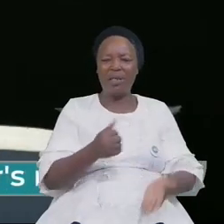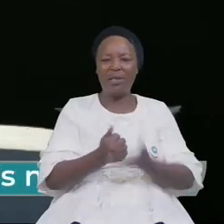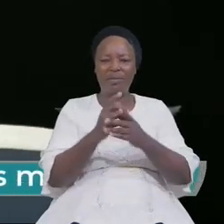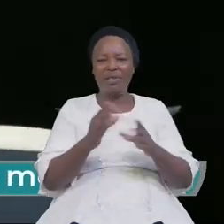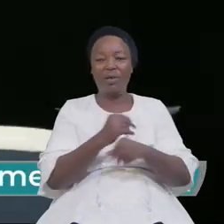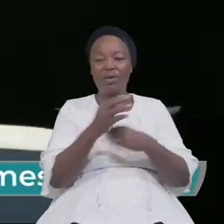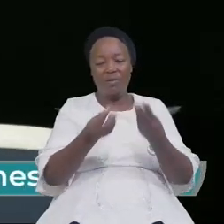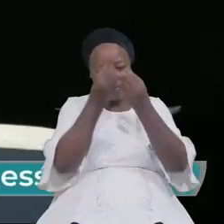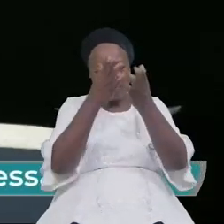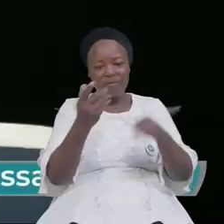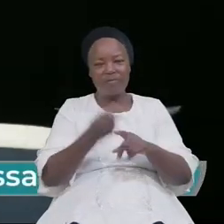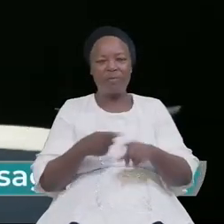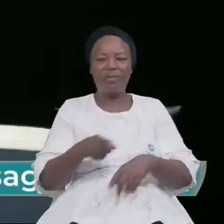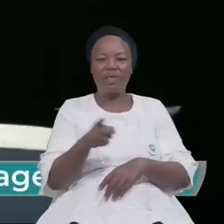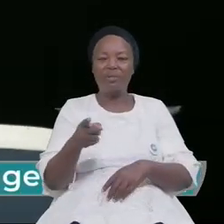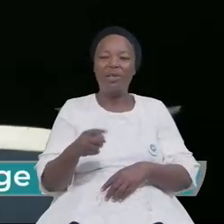Conseiller,